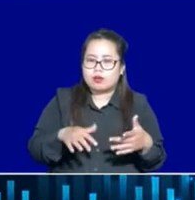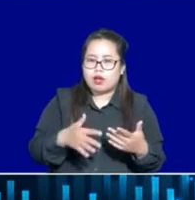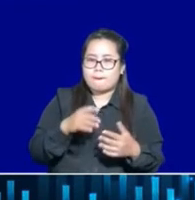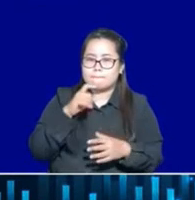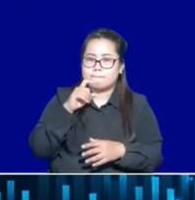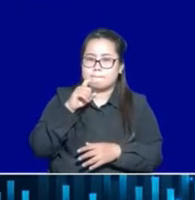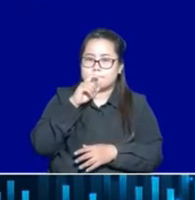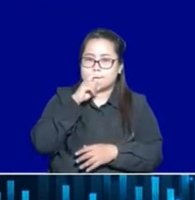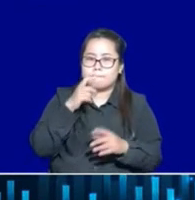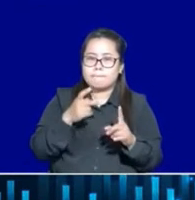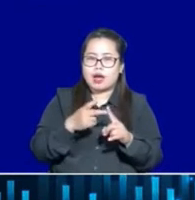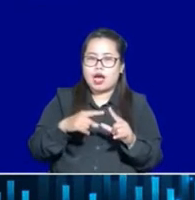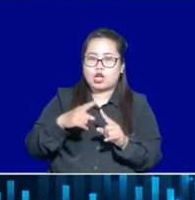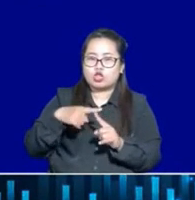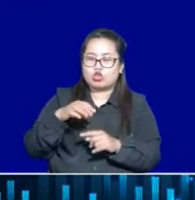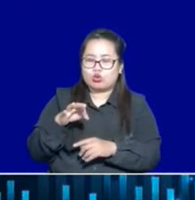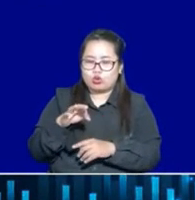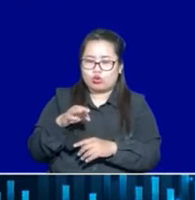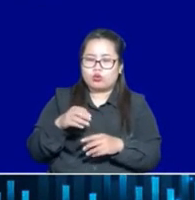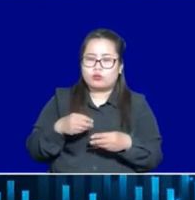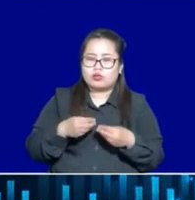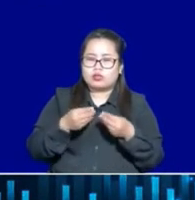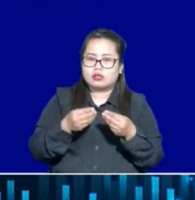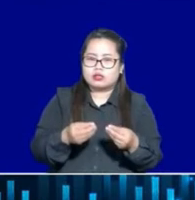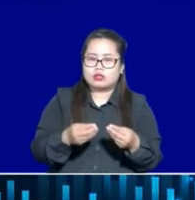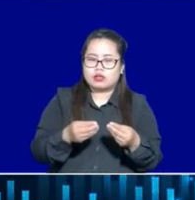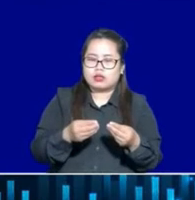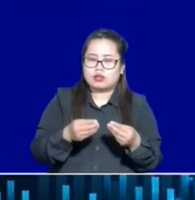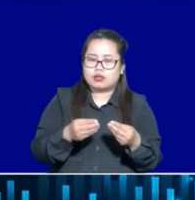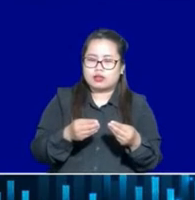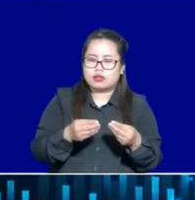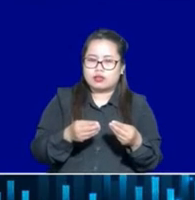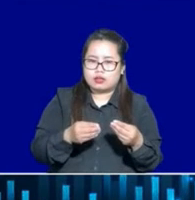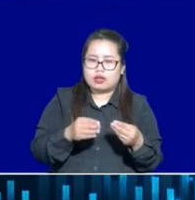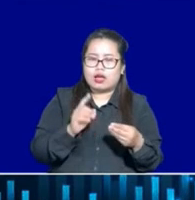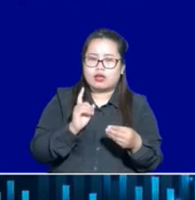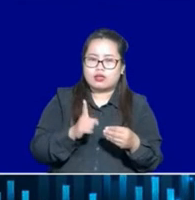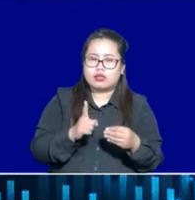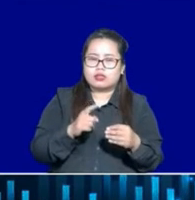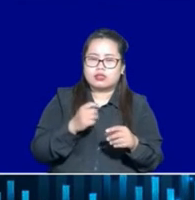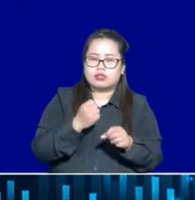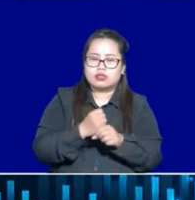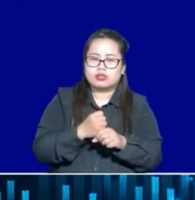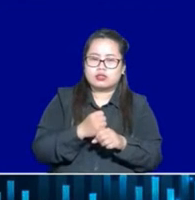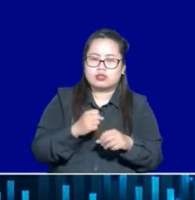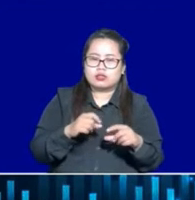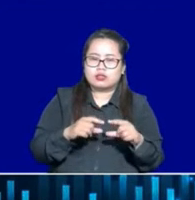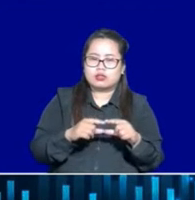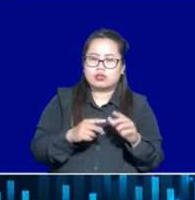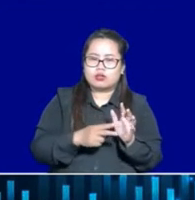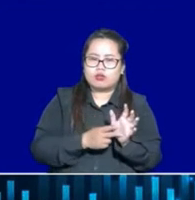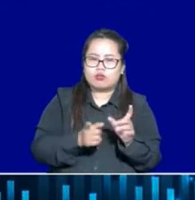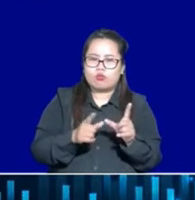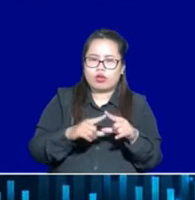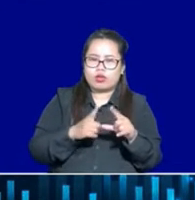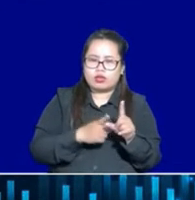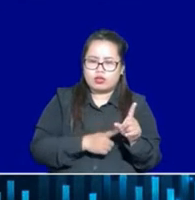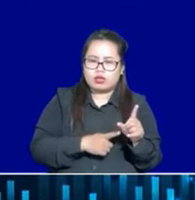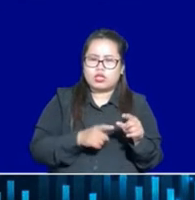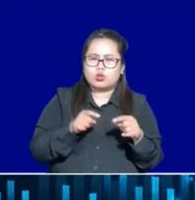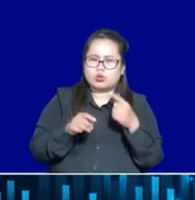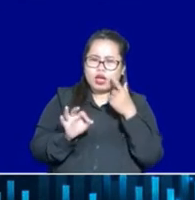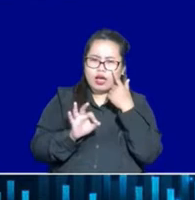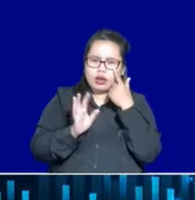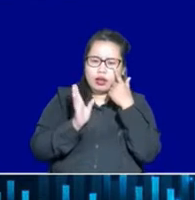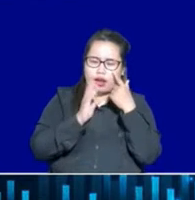Harto Garbarata itu telescoping gangway, passenger boarding bridge, gak ada yang aneh. Itu